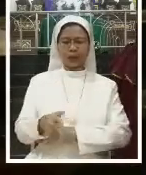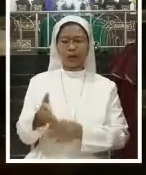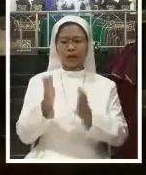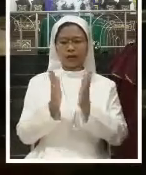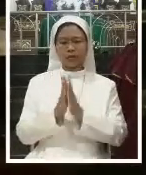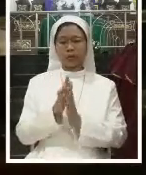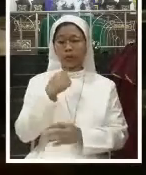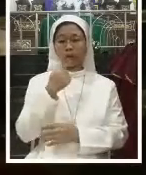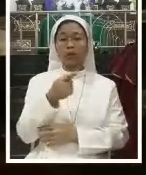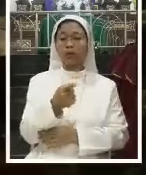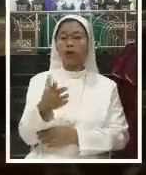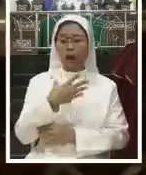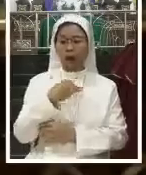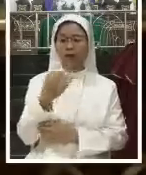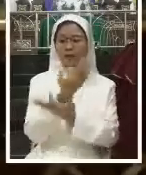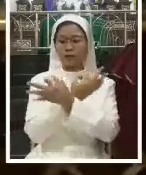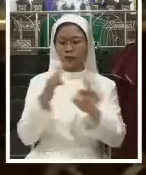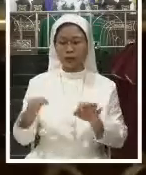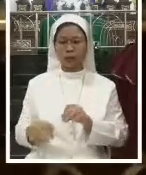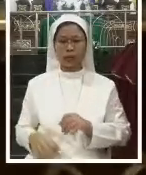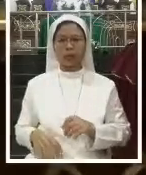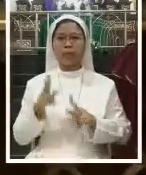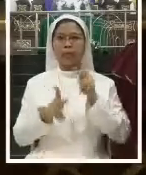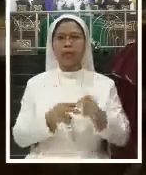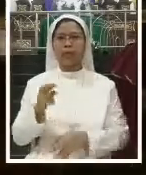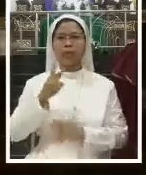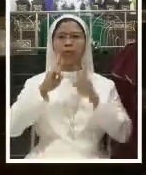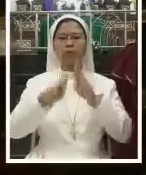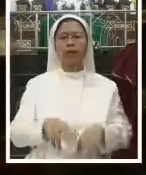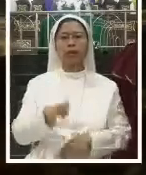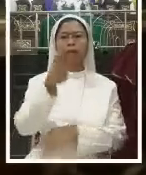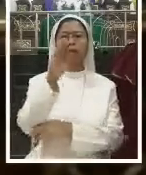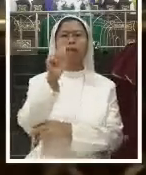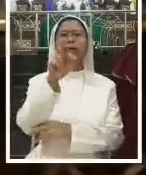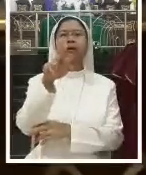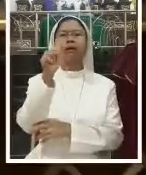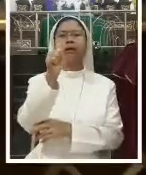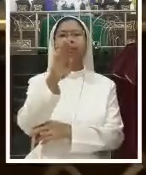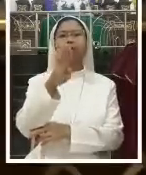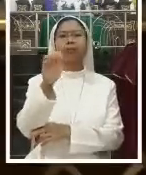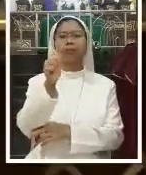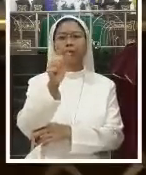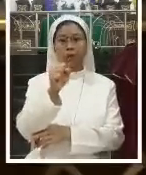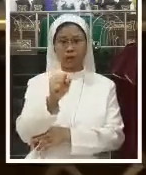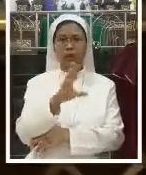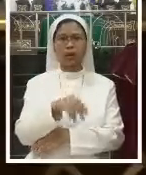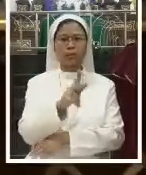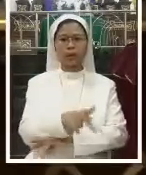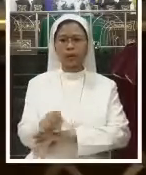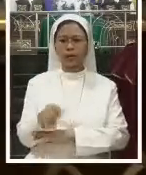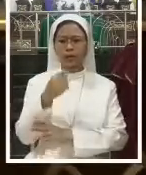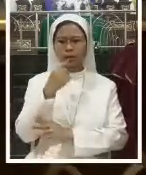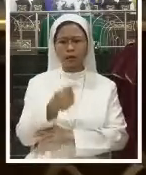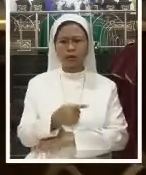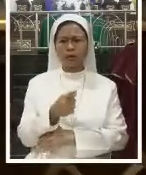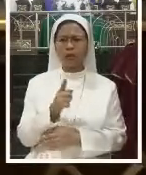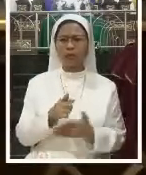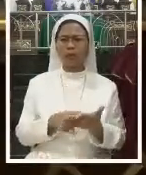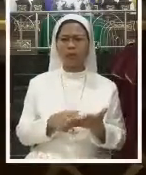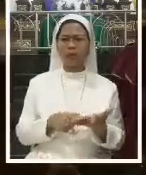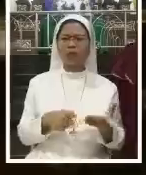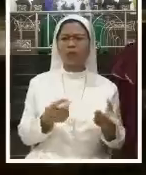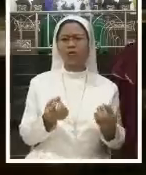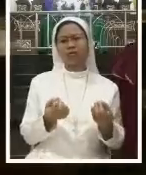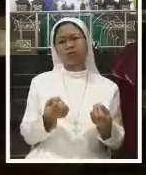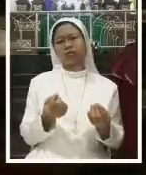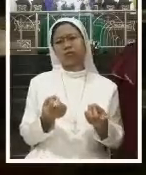indo. Sinda nagsabi, si Barabas! Ang sabi sa inda ni Pilato, ano mo niyan ang